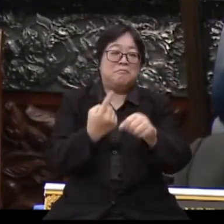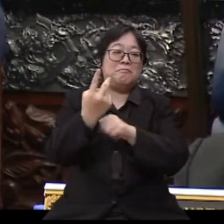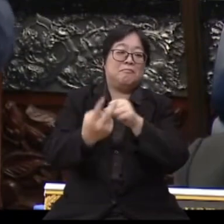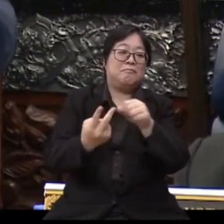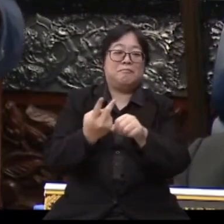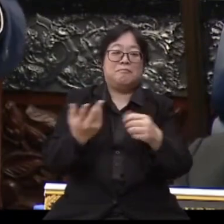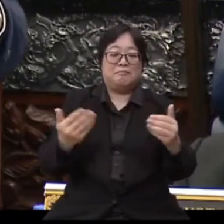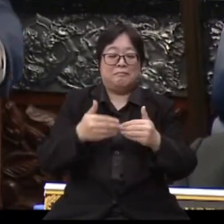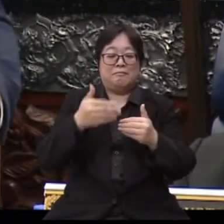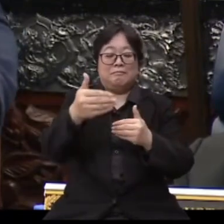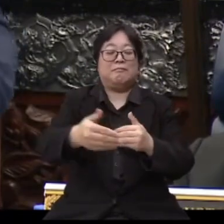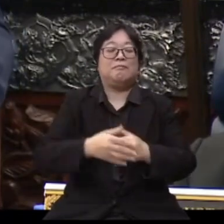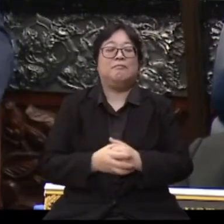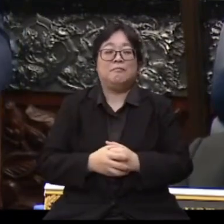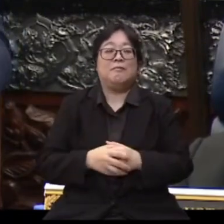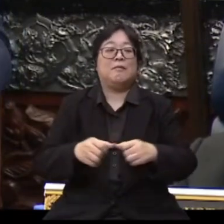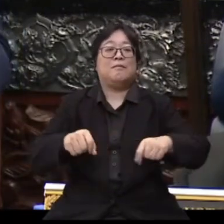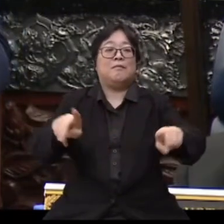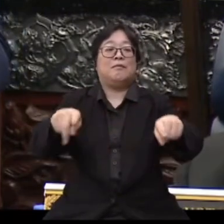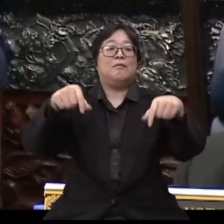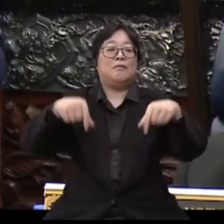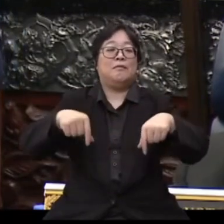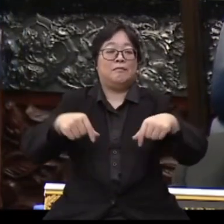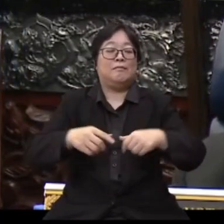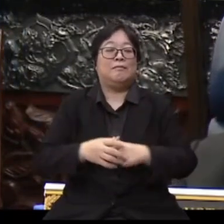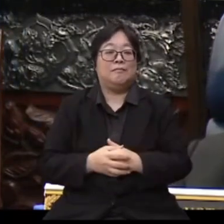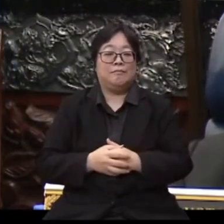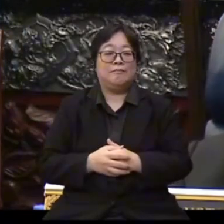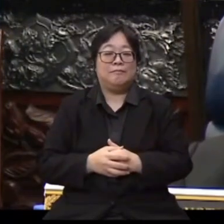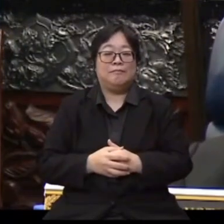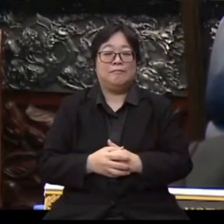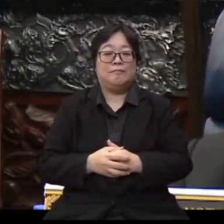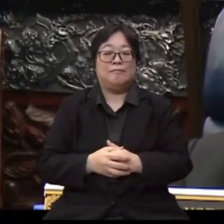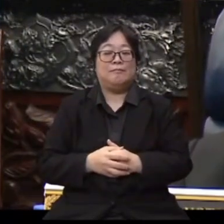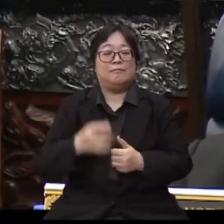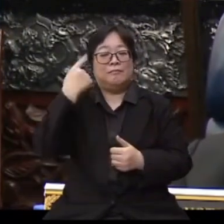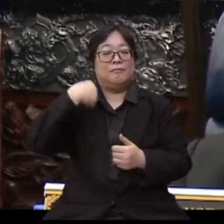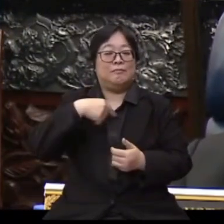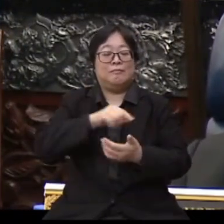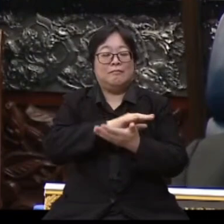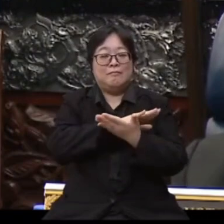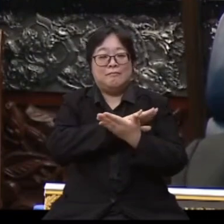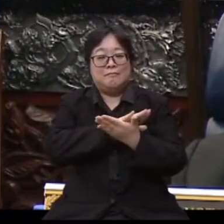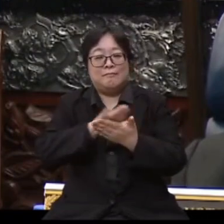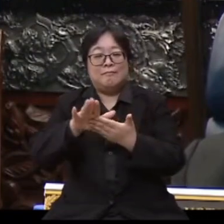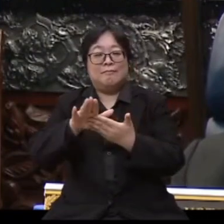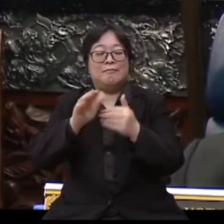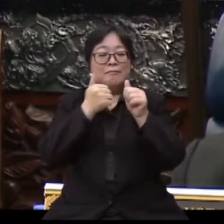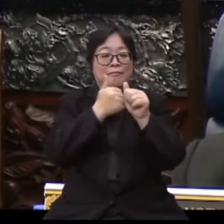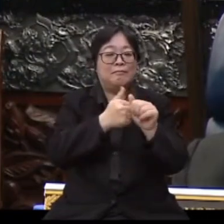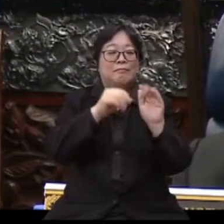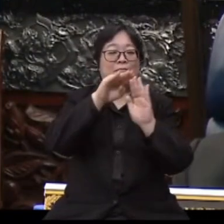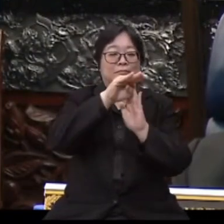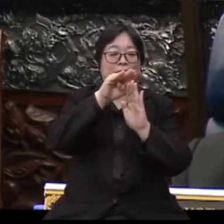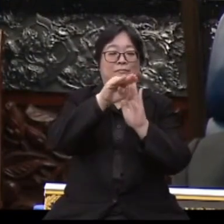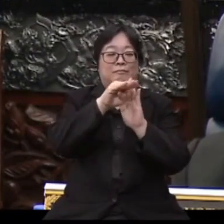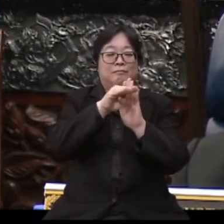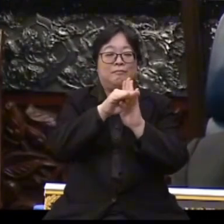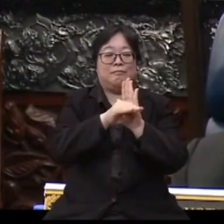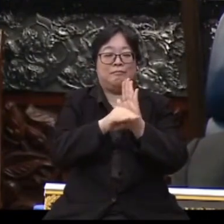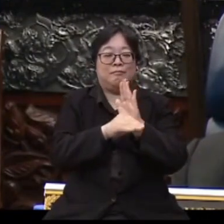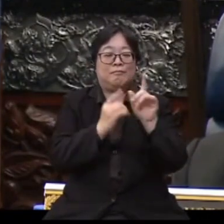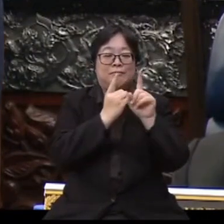tahun, peluang yang kita ambil ini untuk kita mengemaskan pematuhan kita